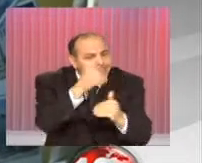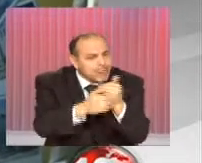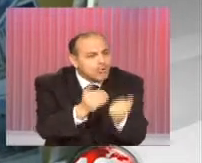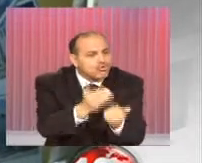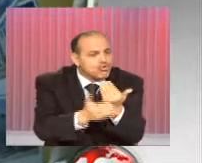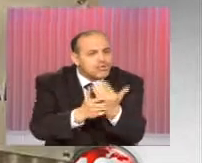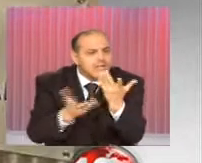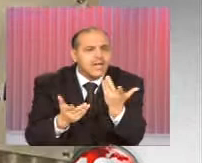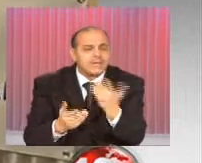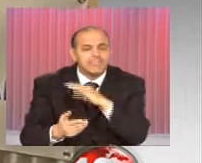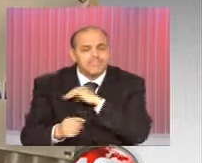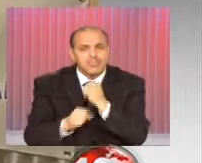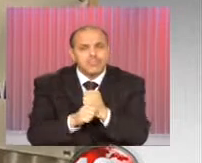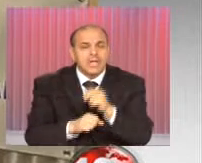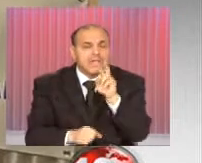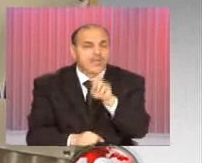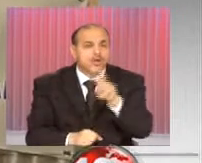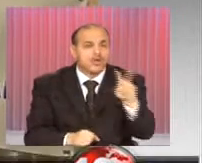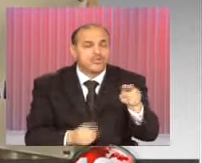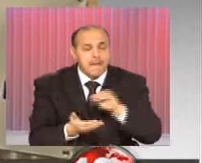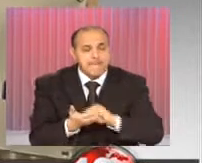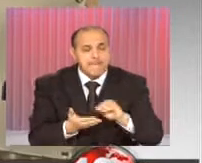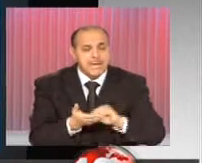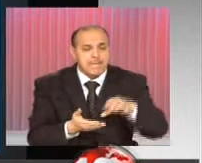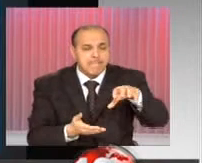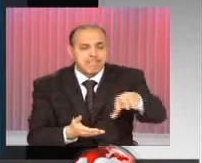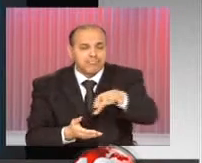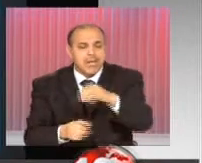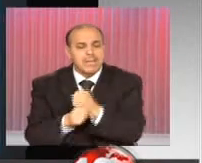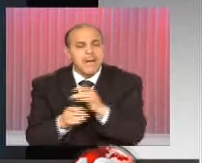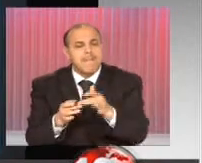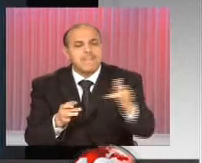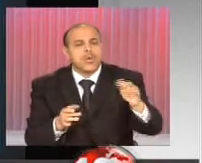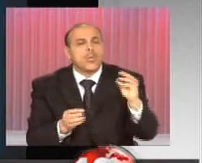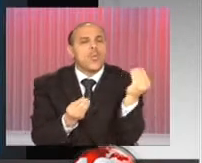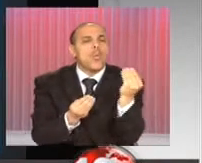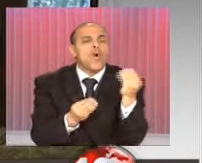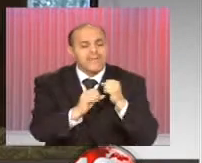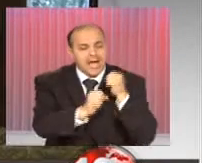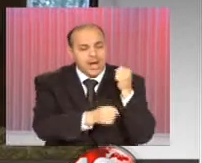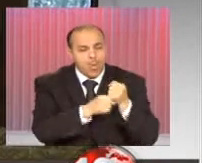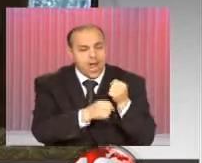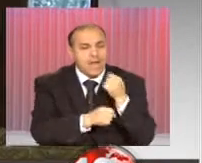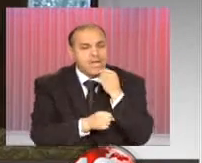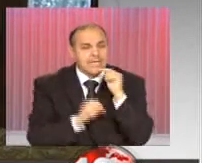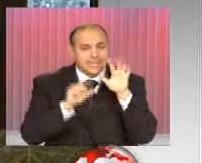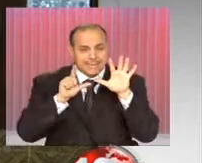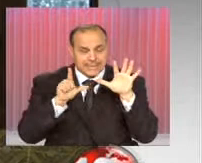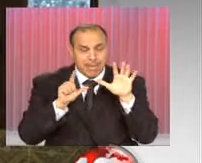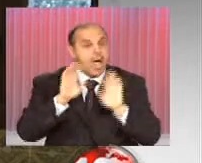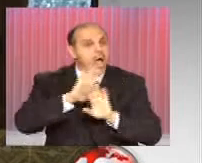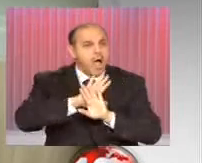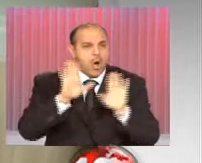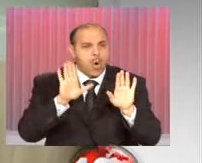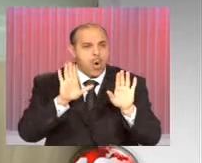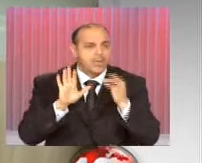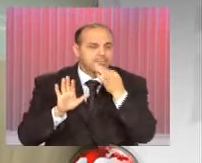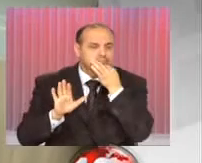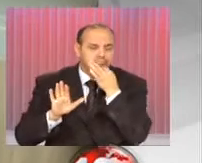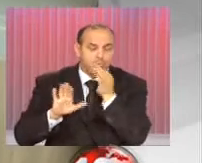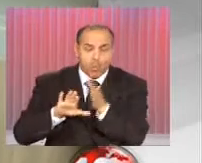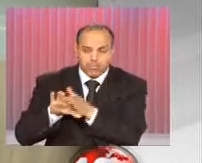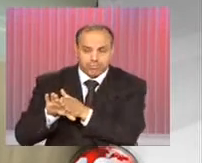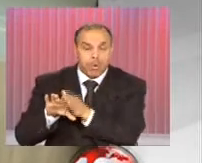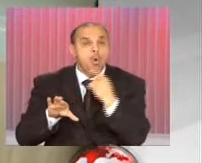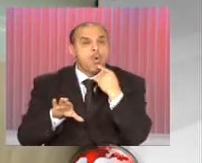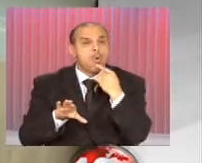معناها مهامهم. 22 مكتبا في مركز العمل عن بعد بالقيروان، سبعه منها فقط مستغل، ما